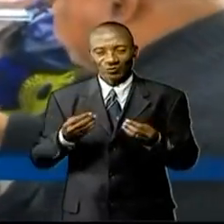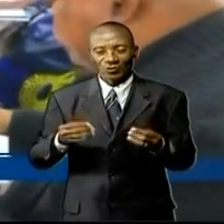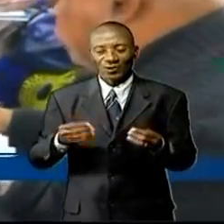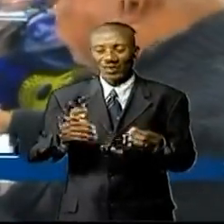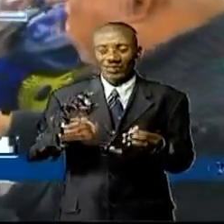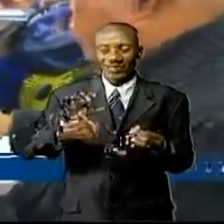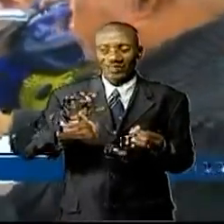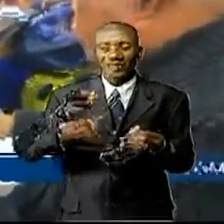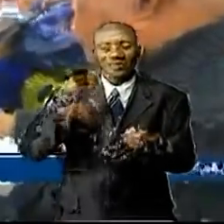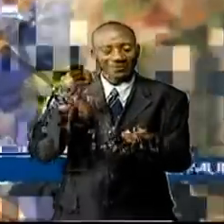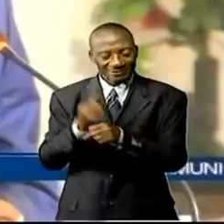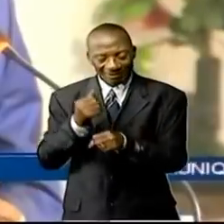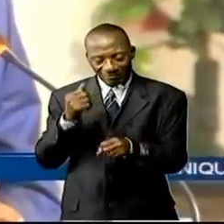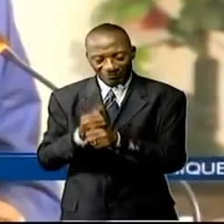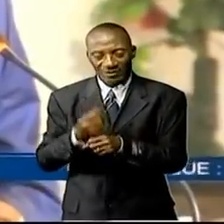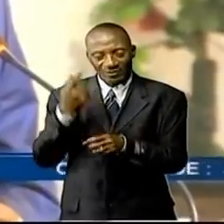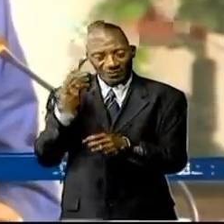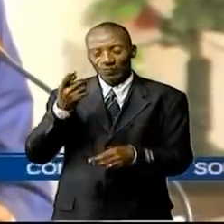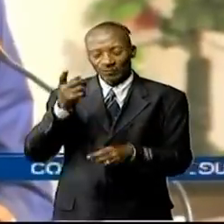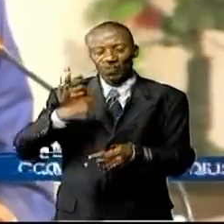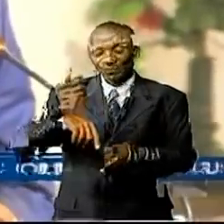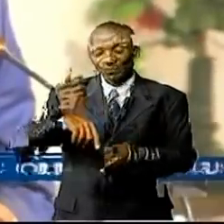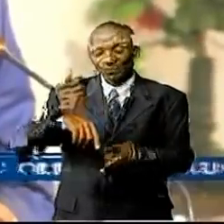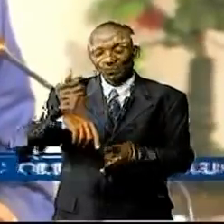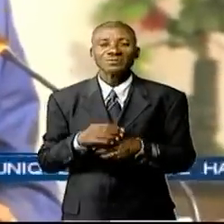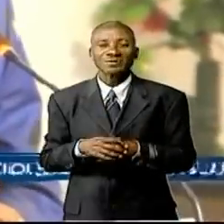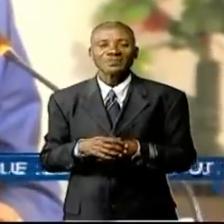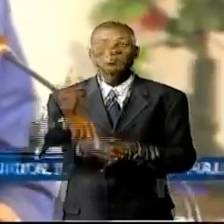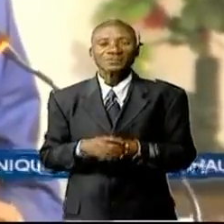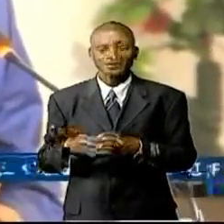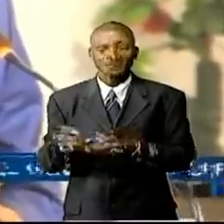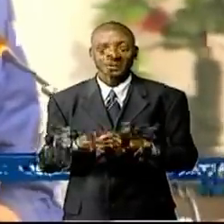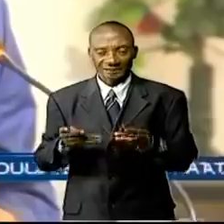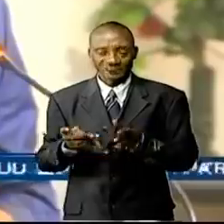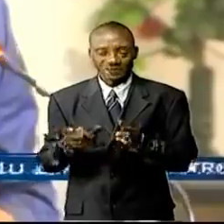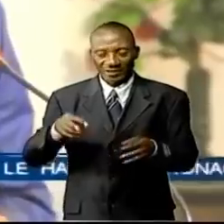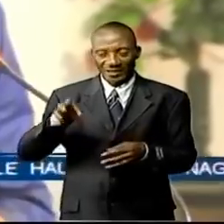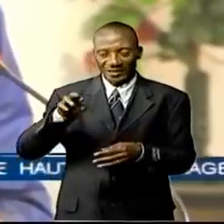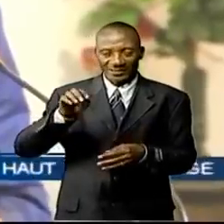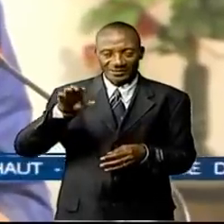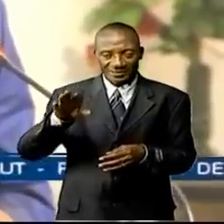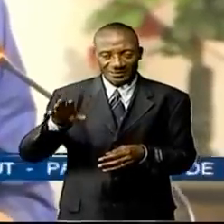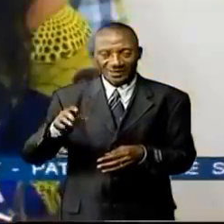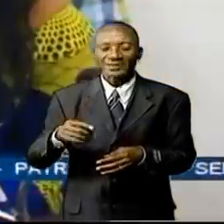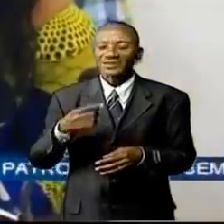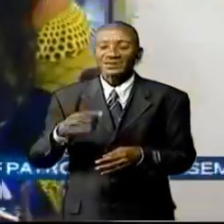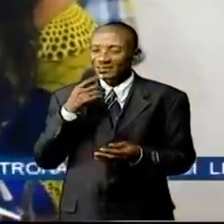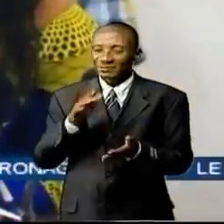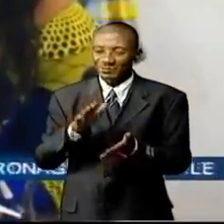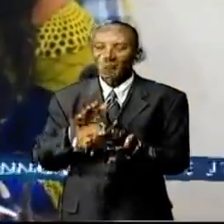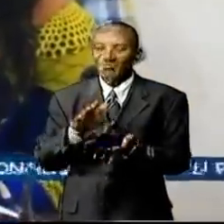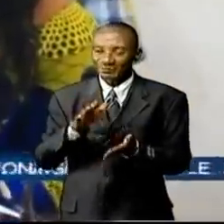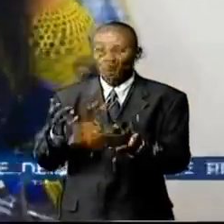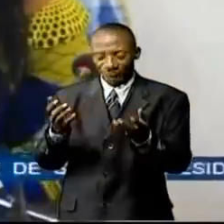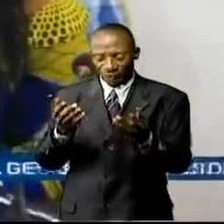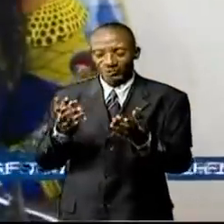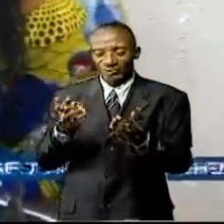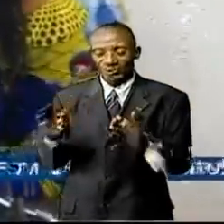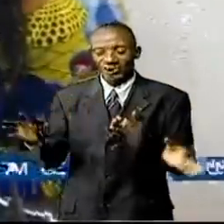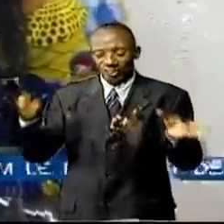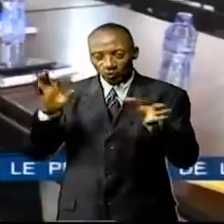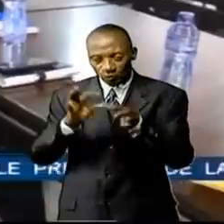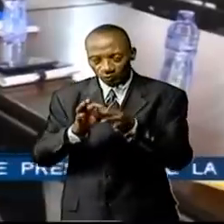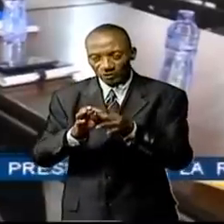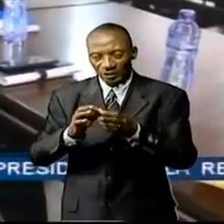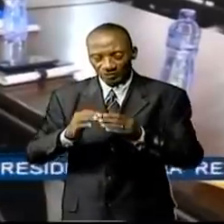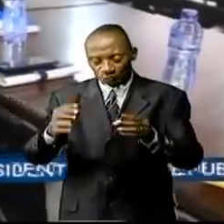l'aléa du contrat, le directeur général Aïda RTNC a réitéré son engagement de relancer ses contrats au bénéfice de toutes les deux